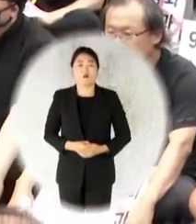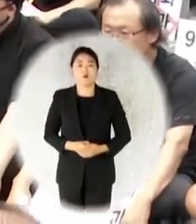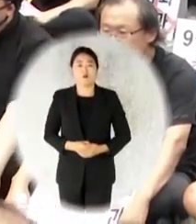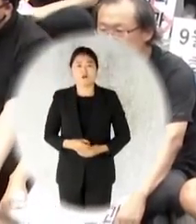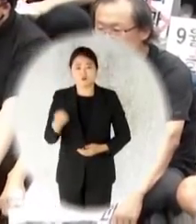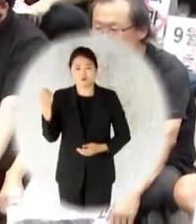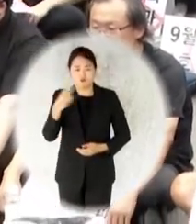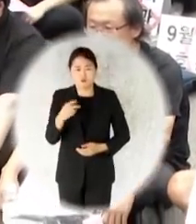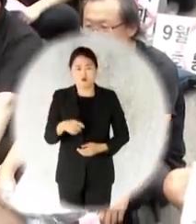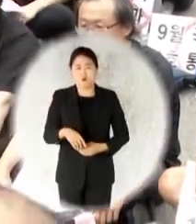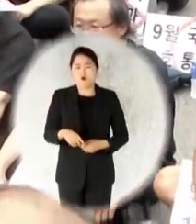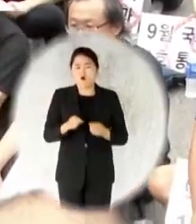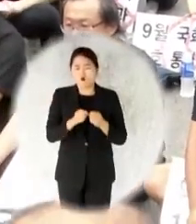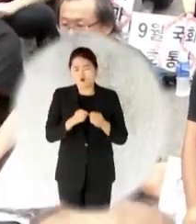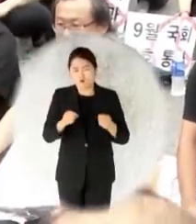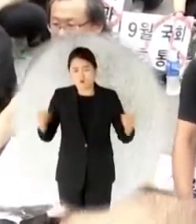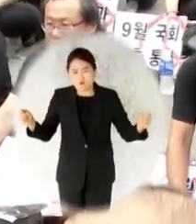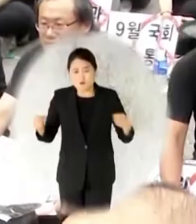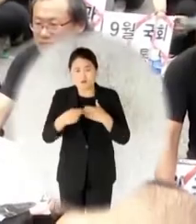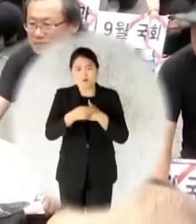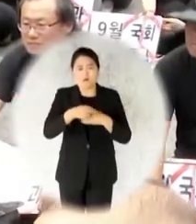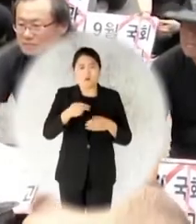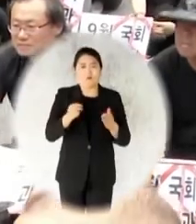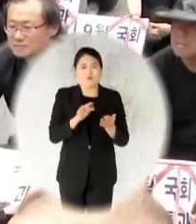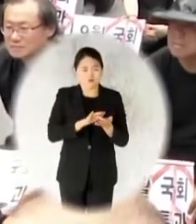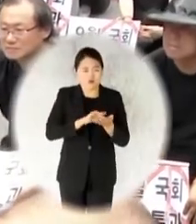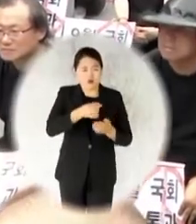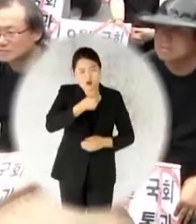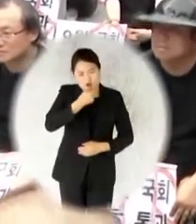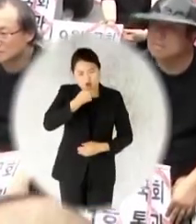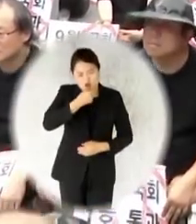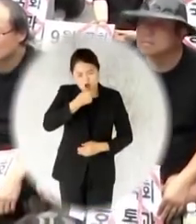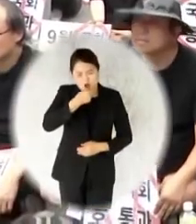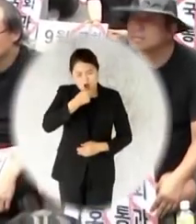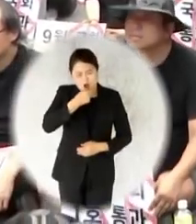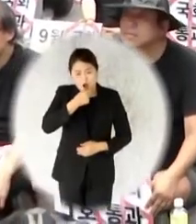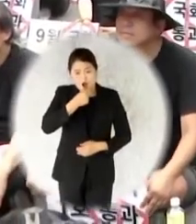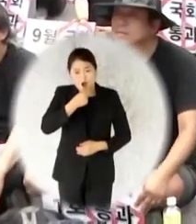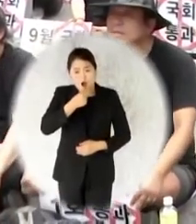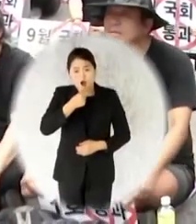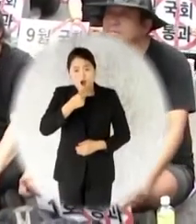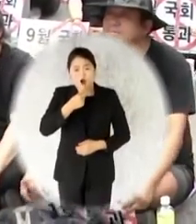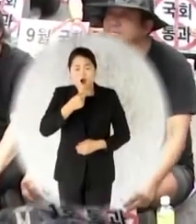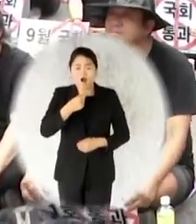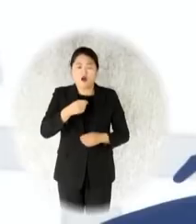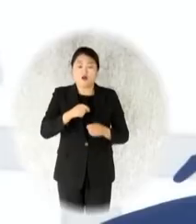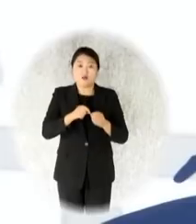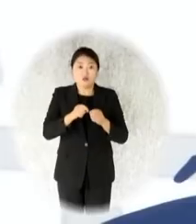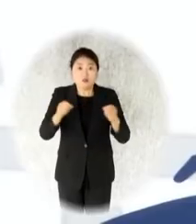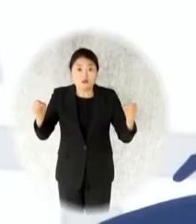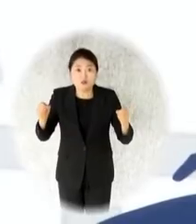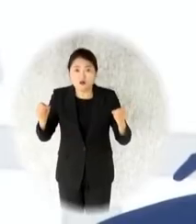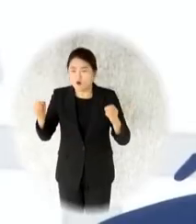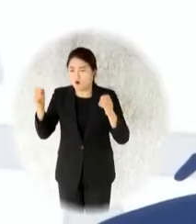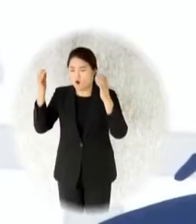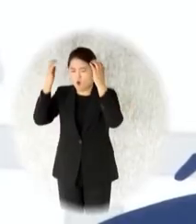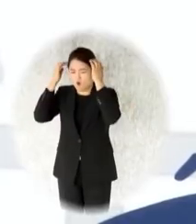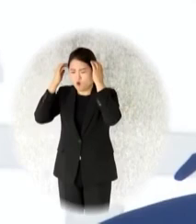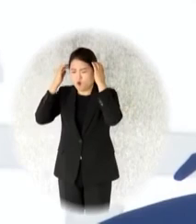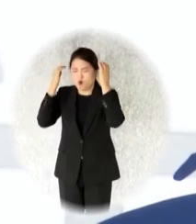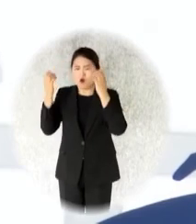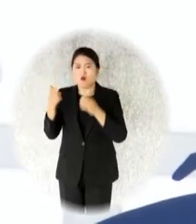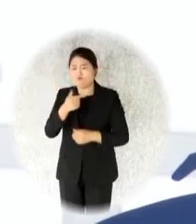정신과 치료와 투약의 경험이 선생님의 고통의 크기라고 말하는 듯 싶었습니다